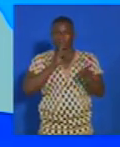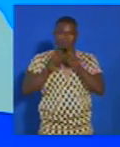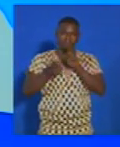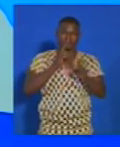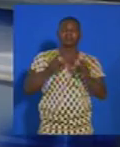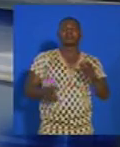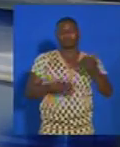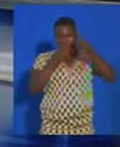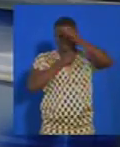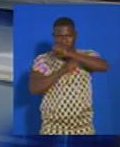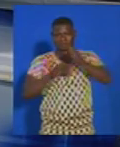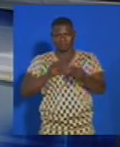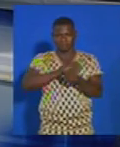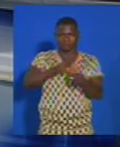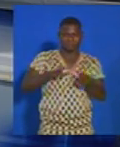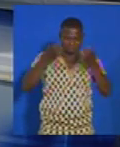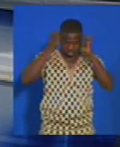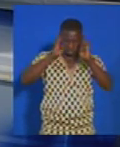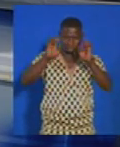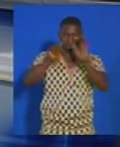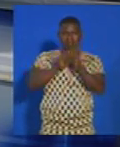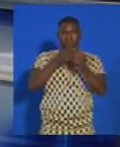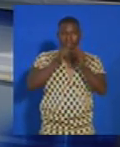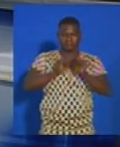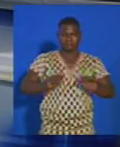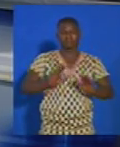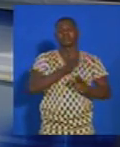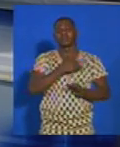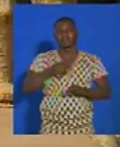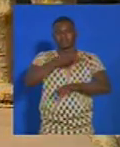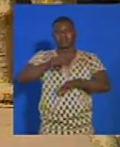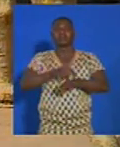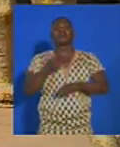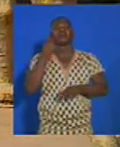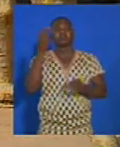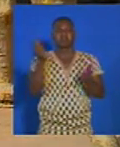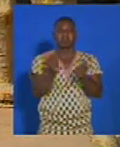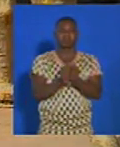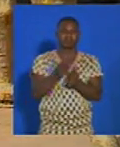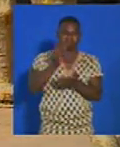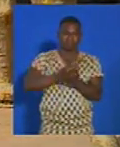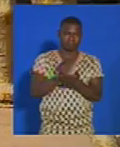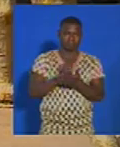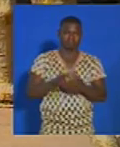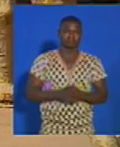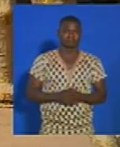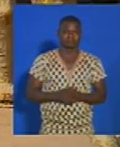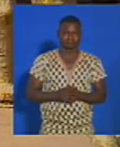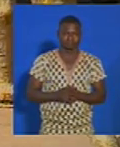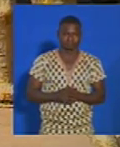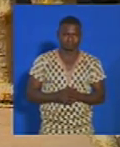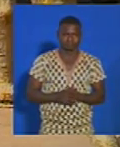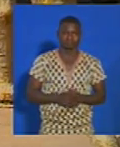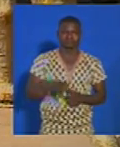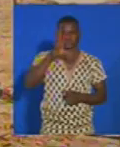la paix et la nature à l'état sauvage. Traman Guéné, Fabrice Nébier. Température de l'atelier, environ